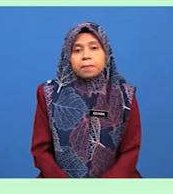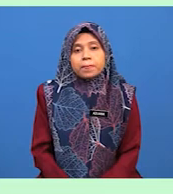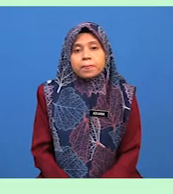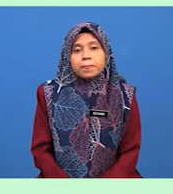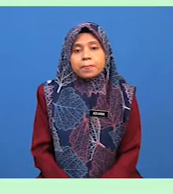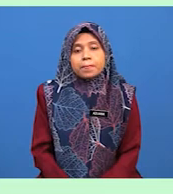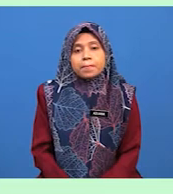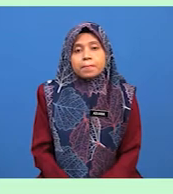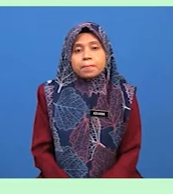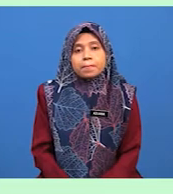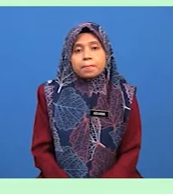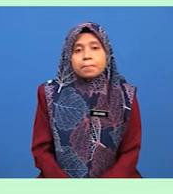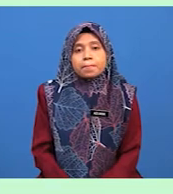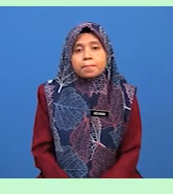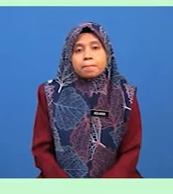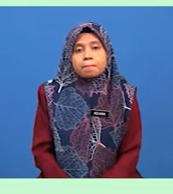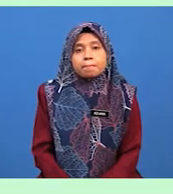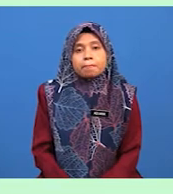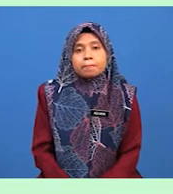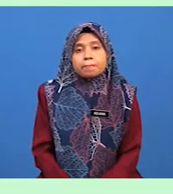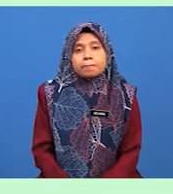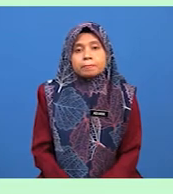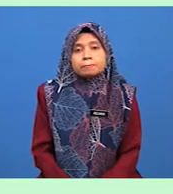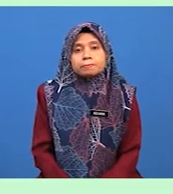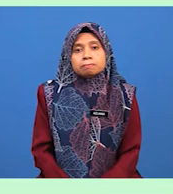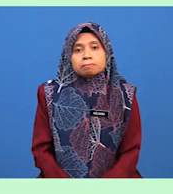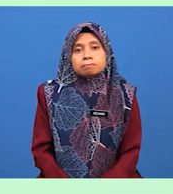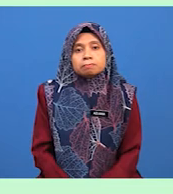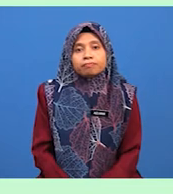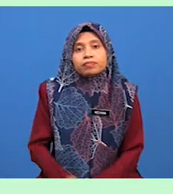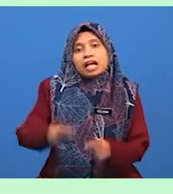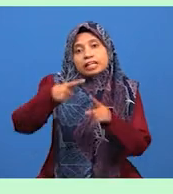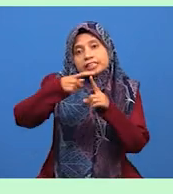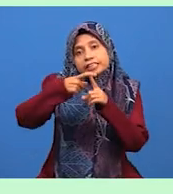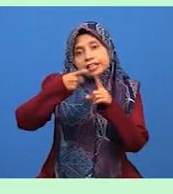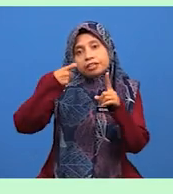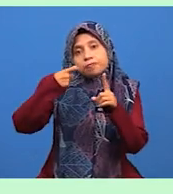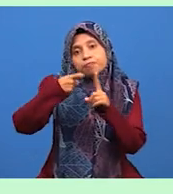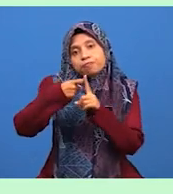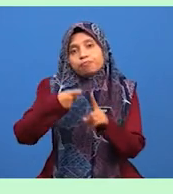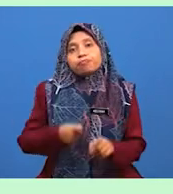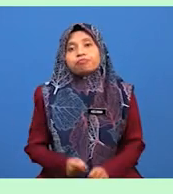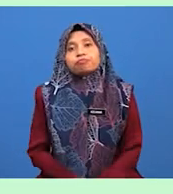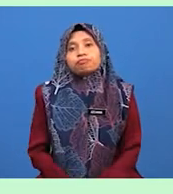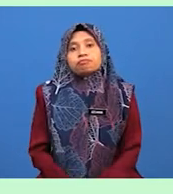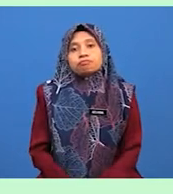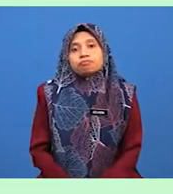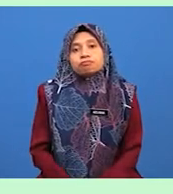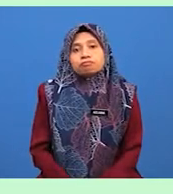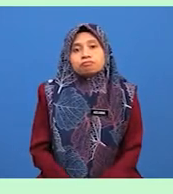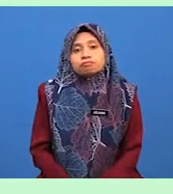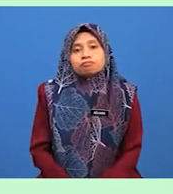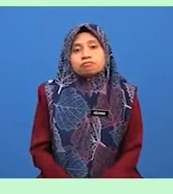kamu boleh isikan di dalam peta buih tersebut ialah dari. Kata sendi nama